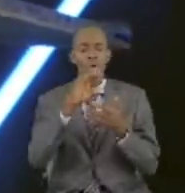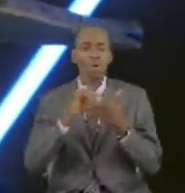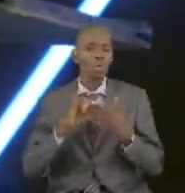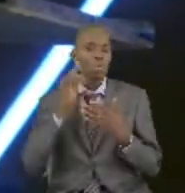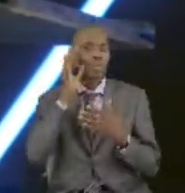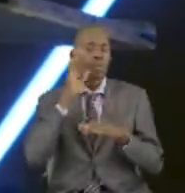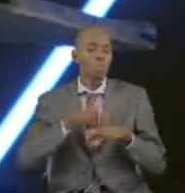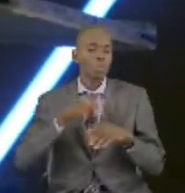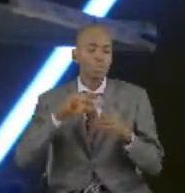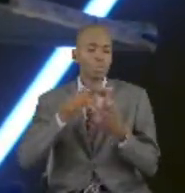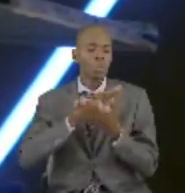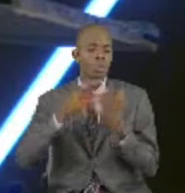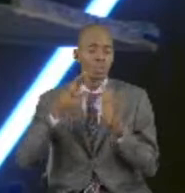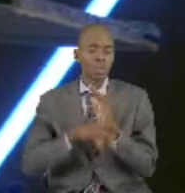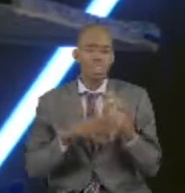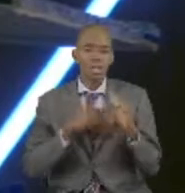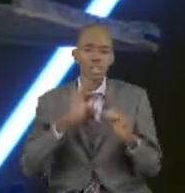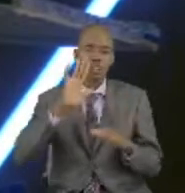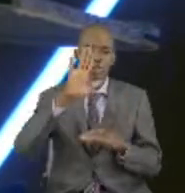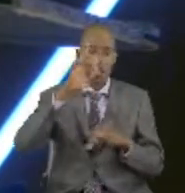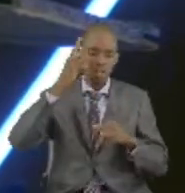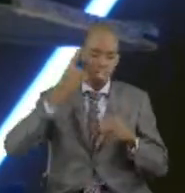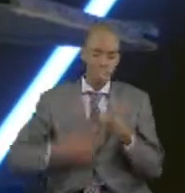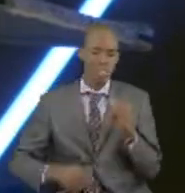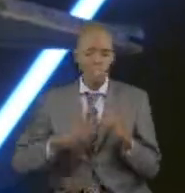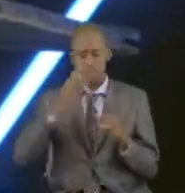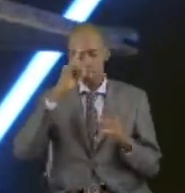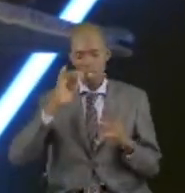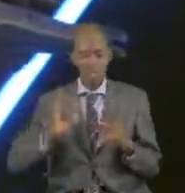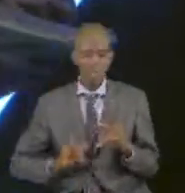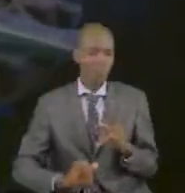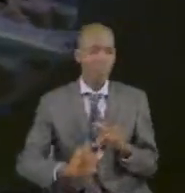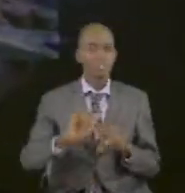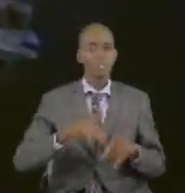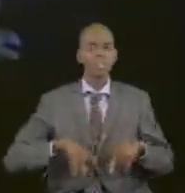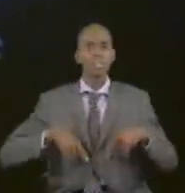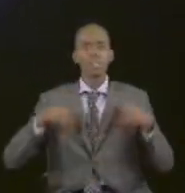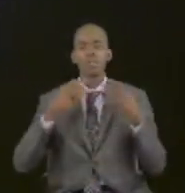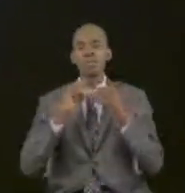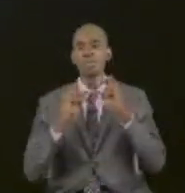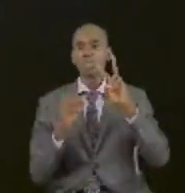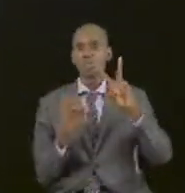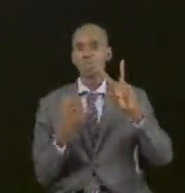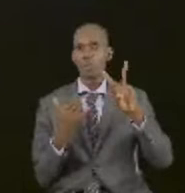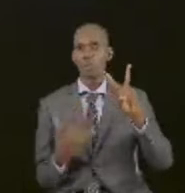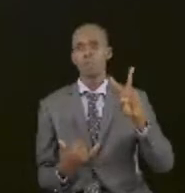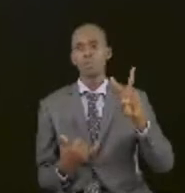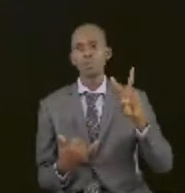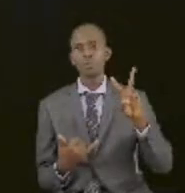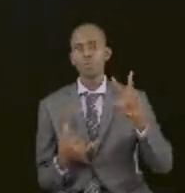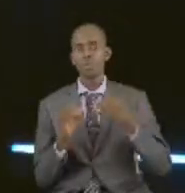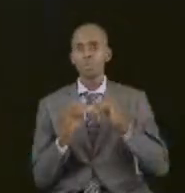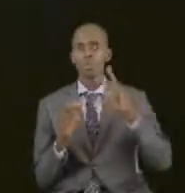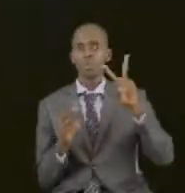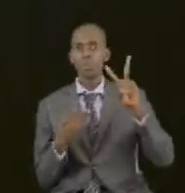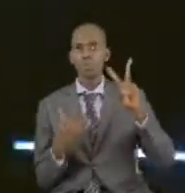et pour fin la vie éternelle deuxième élément ici deux